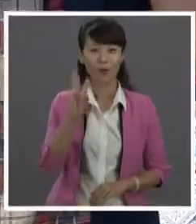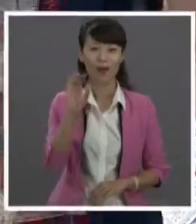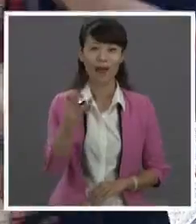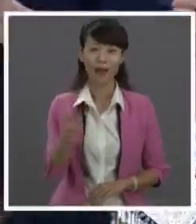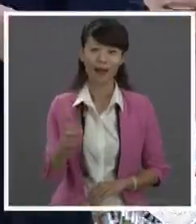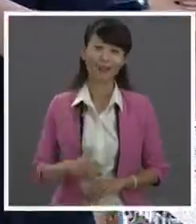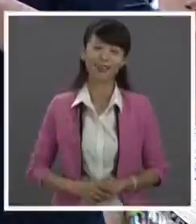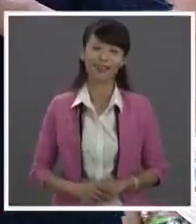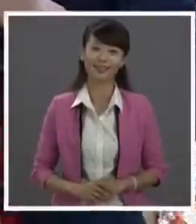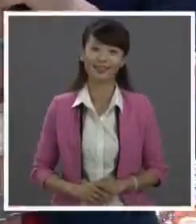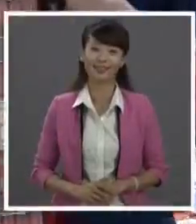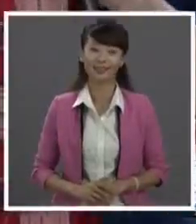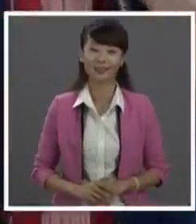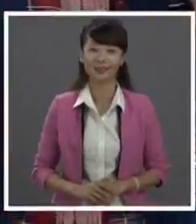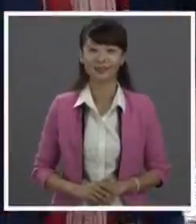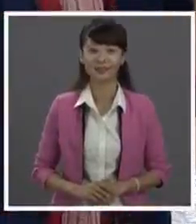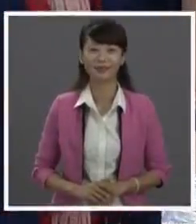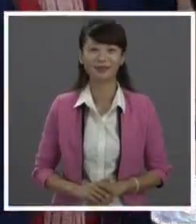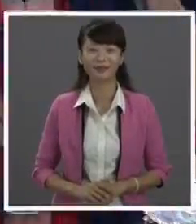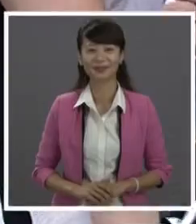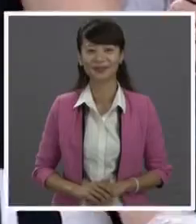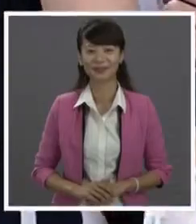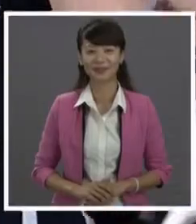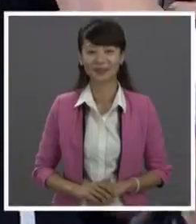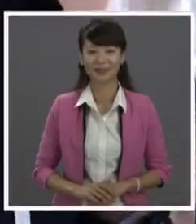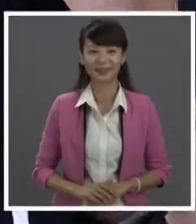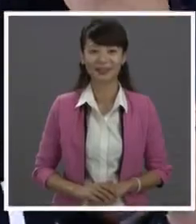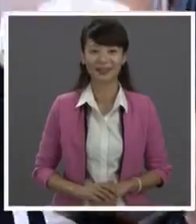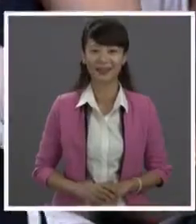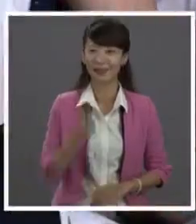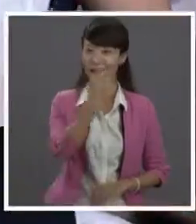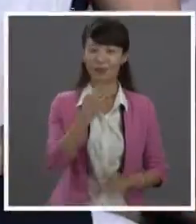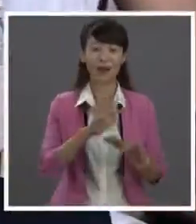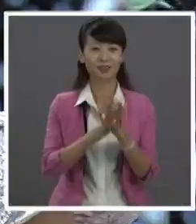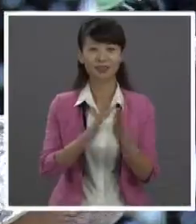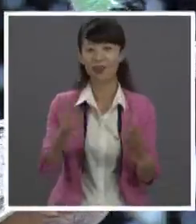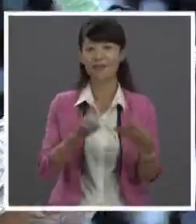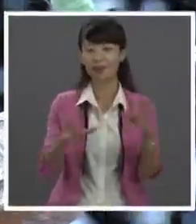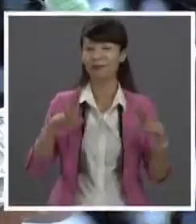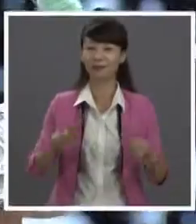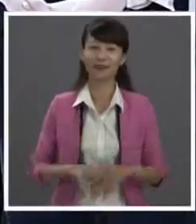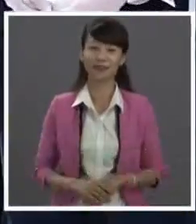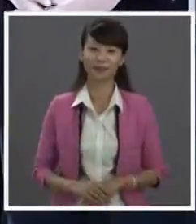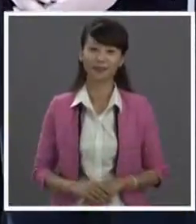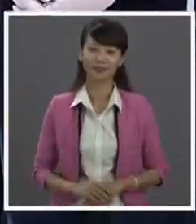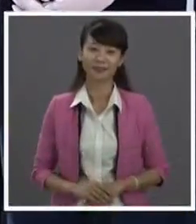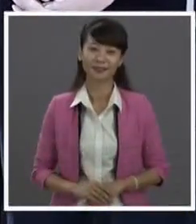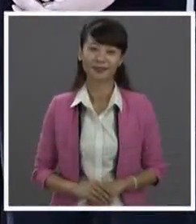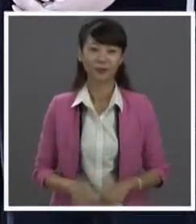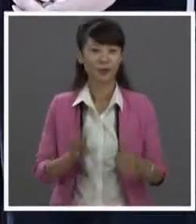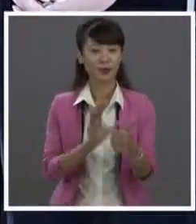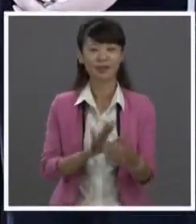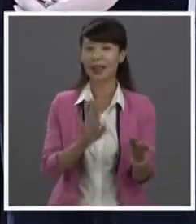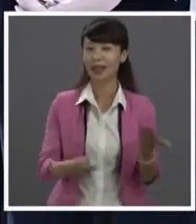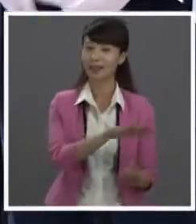糊了，糊了！哇， 好玩，好玩！哇， 哎，我们问一下这些孩子们，他们年龄里面最小的是